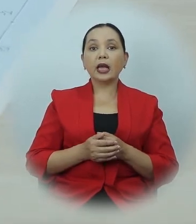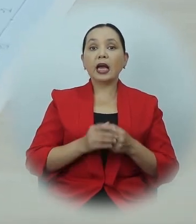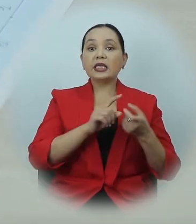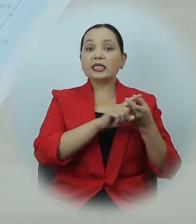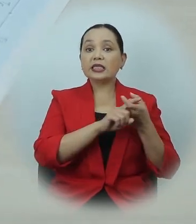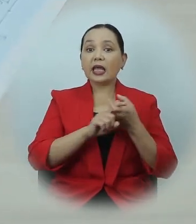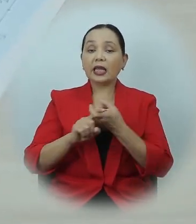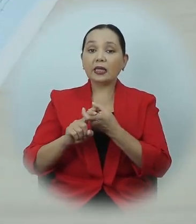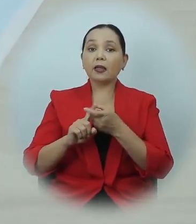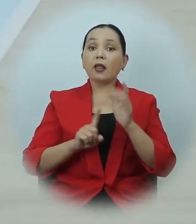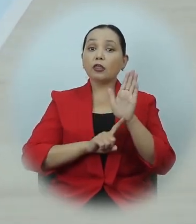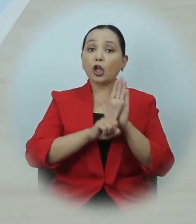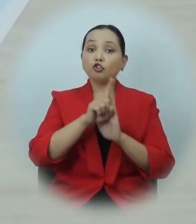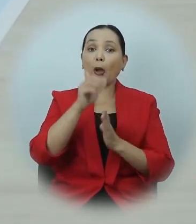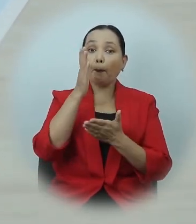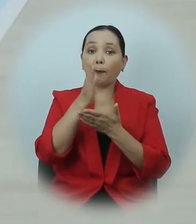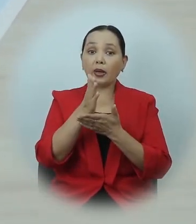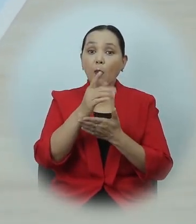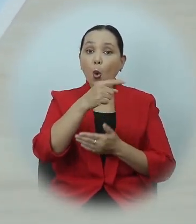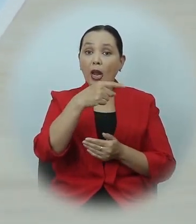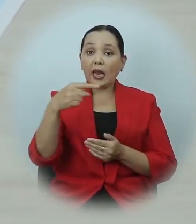Соединяем сначала прямой линией